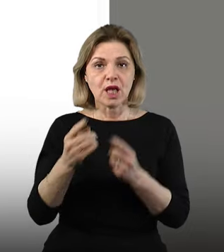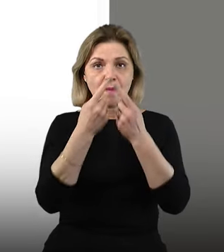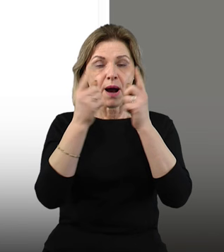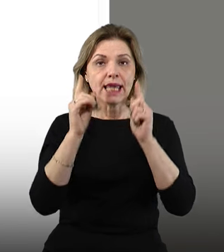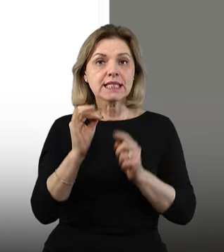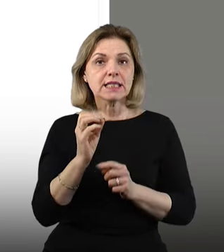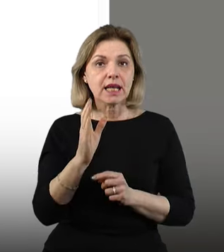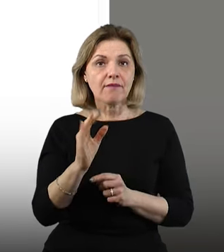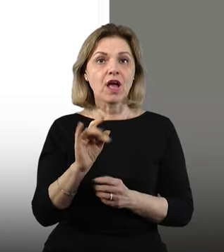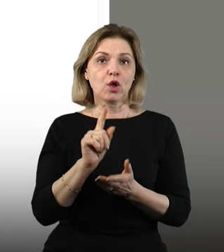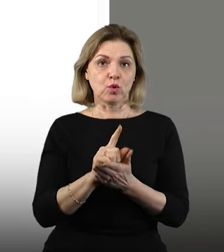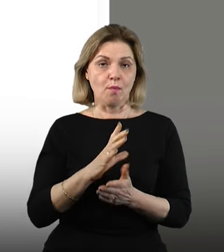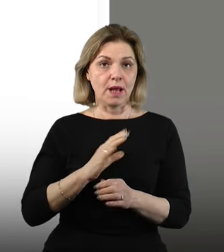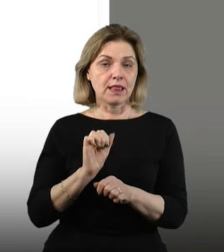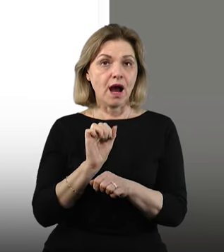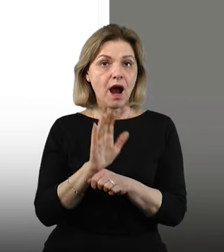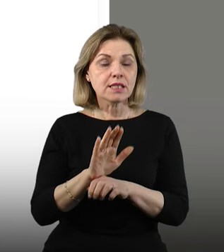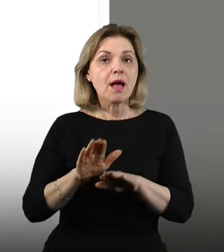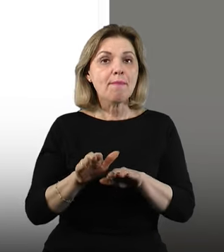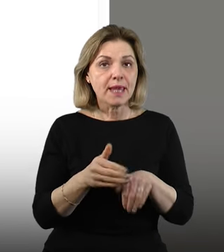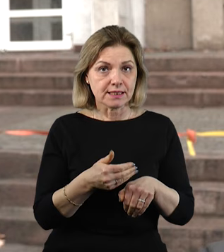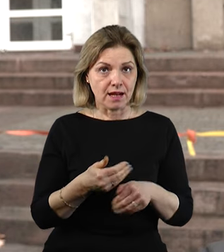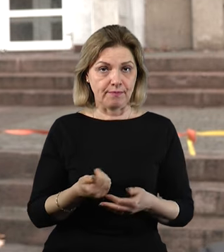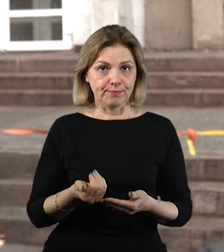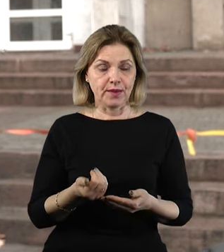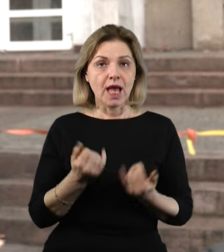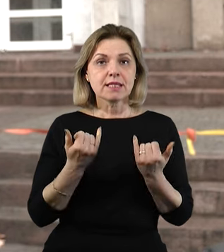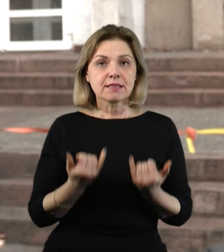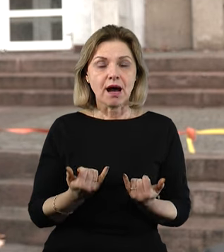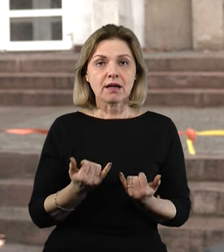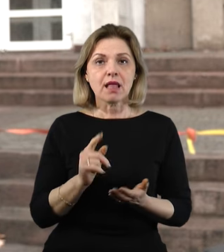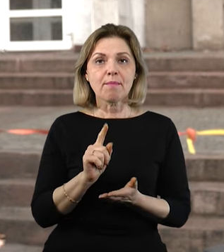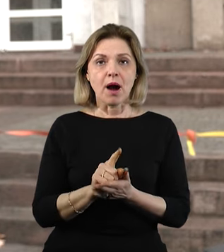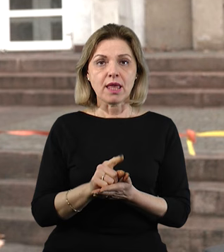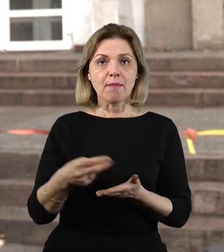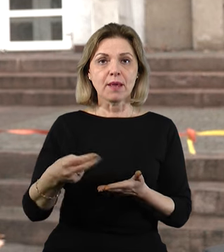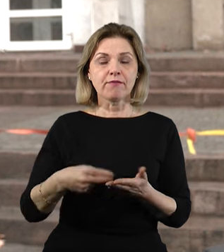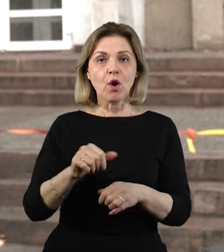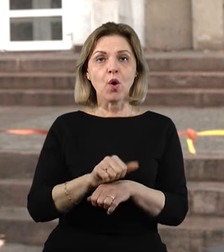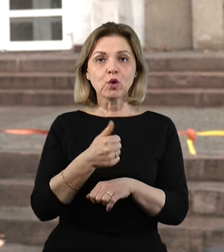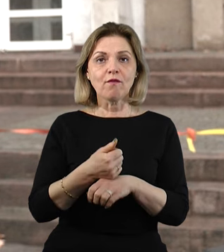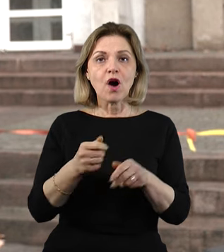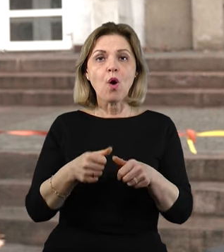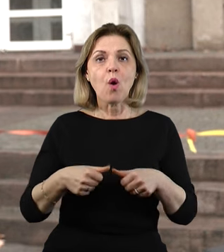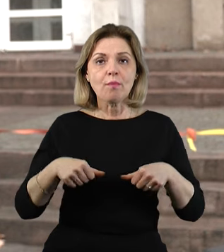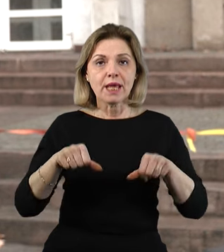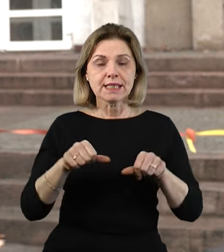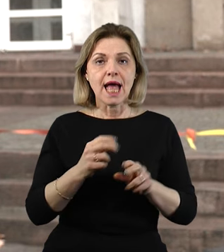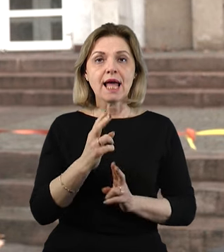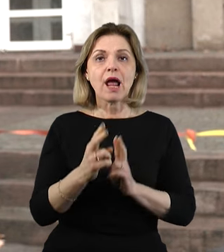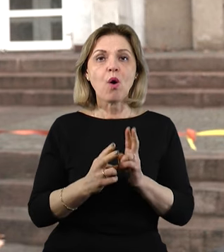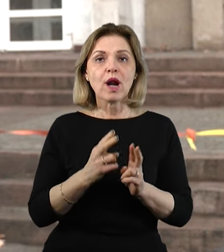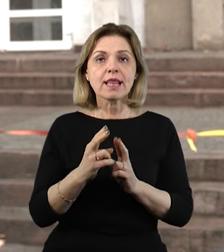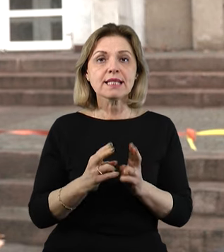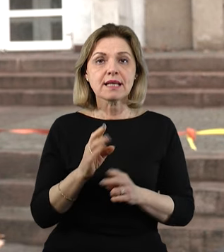про реорганізацію вже після отримання ними дипломів. Зараз має підписати голова комісії з